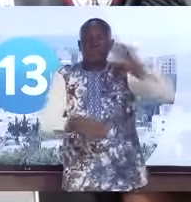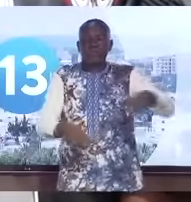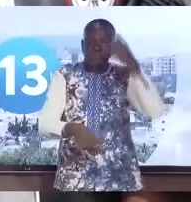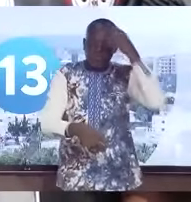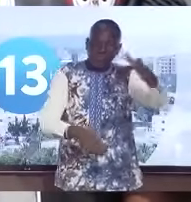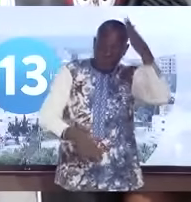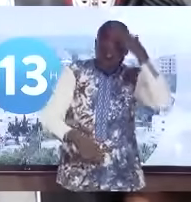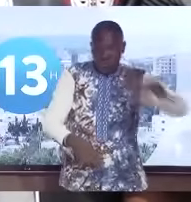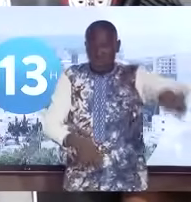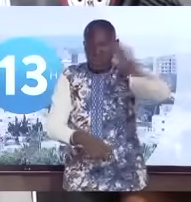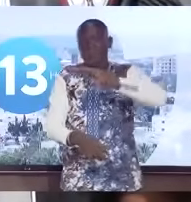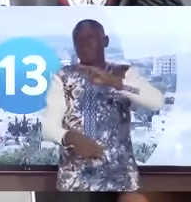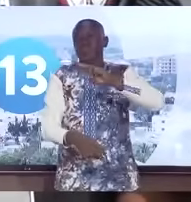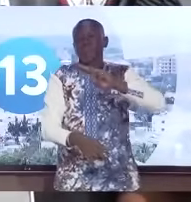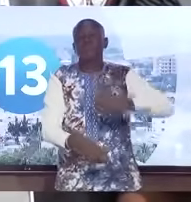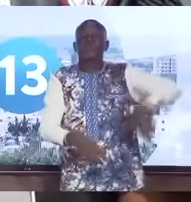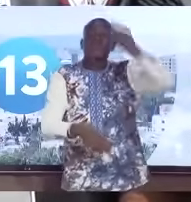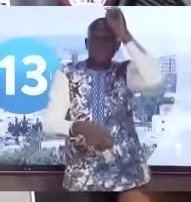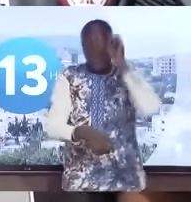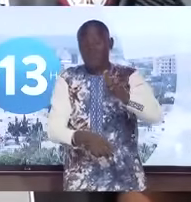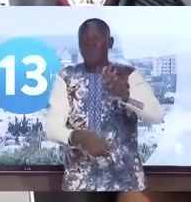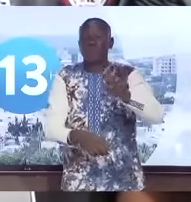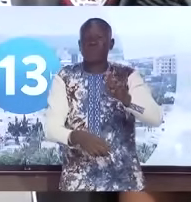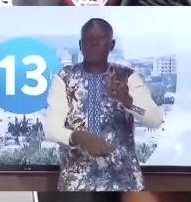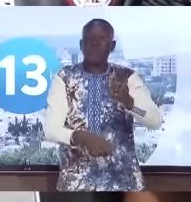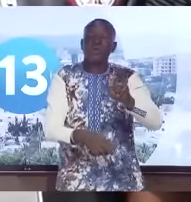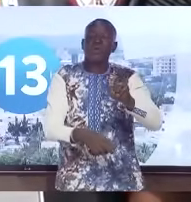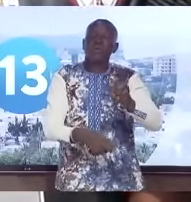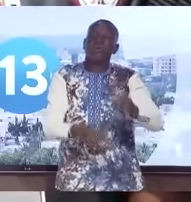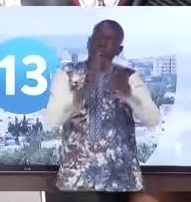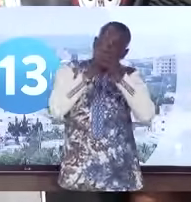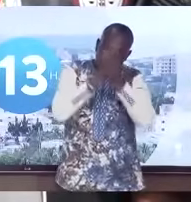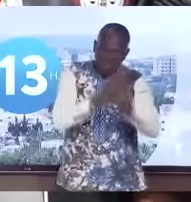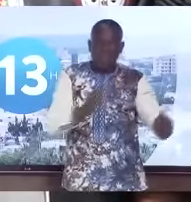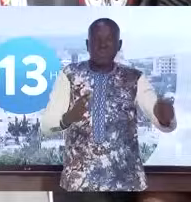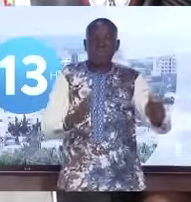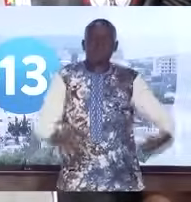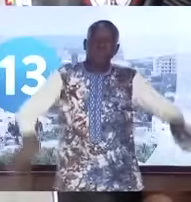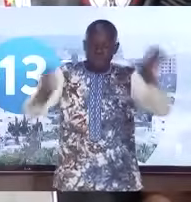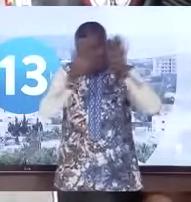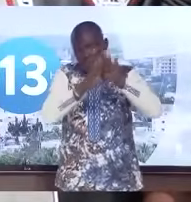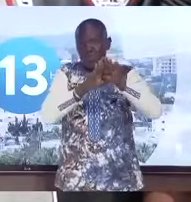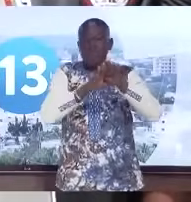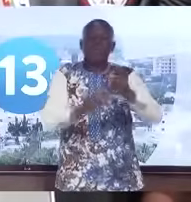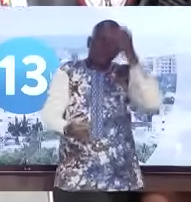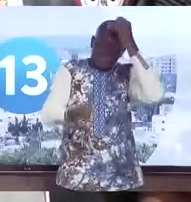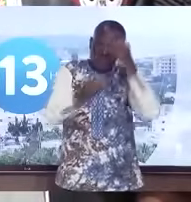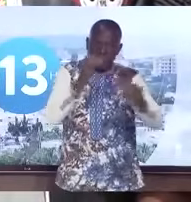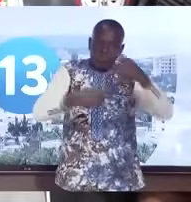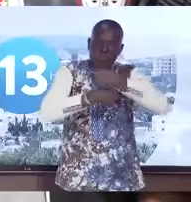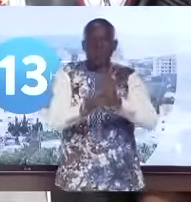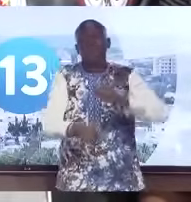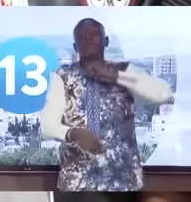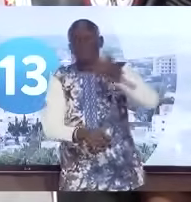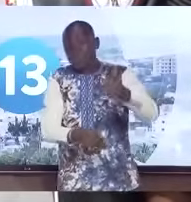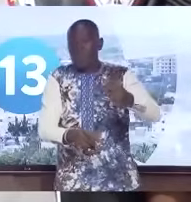savez, c'est une question que l'on peut qualifier d'existentielle. Parce que si nous ne protégeons pas efficacement